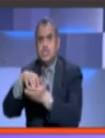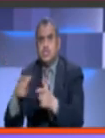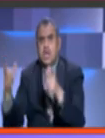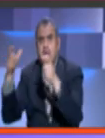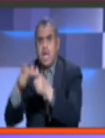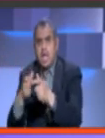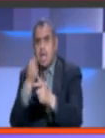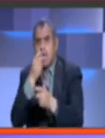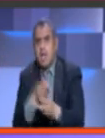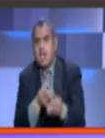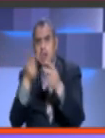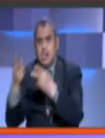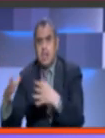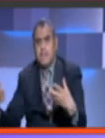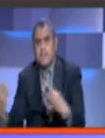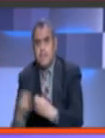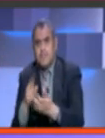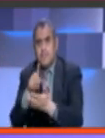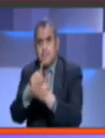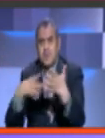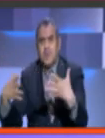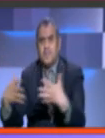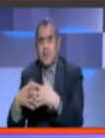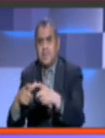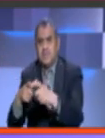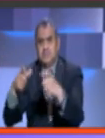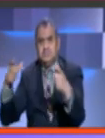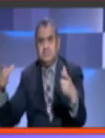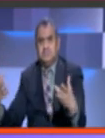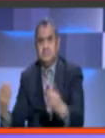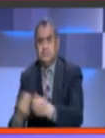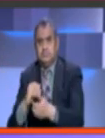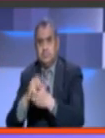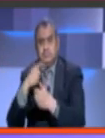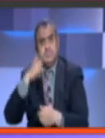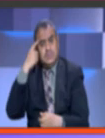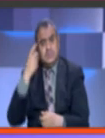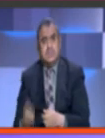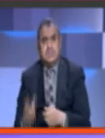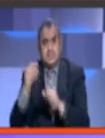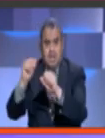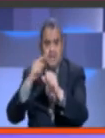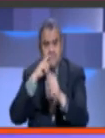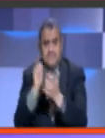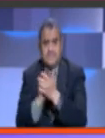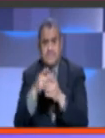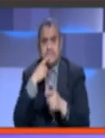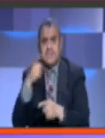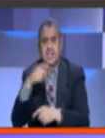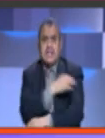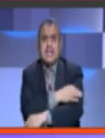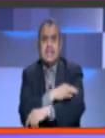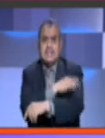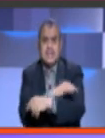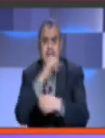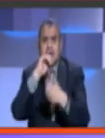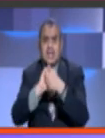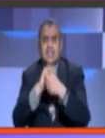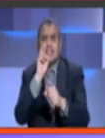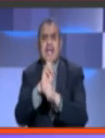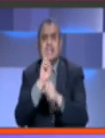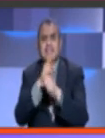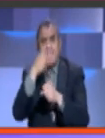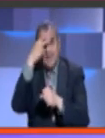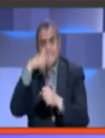العزايم والفطار المجمع، يعني احنا عارفين إنه دي يعني ثقافة، ولكن احنا فترة استثنائية، فترة